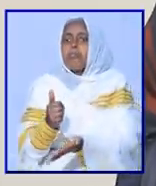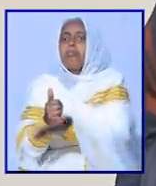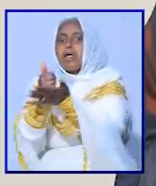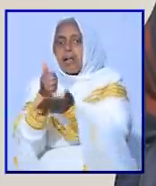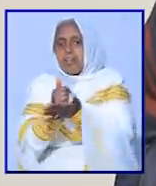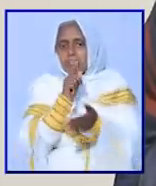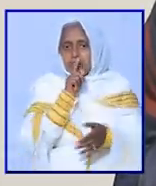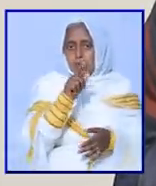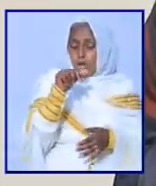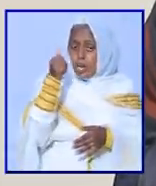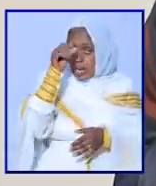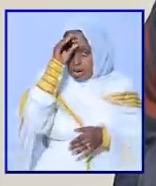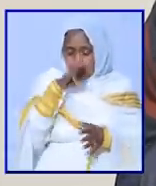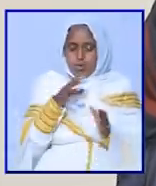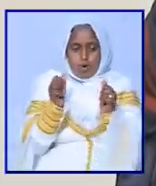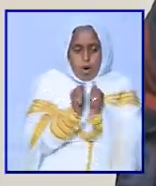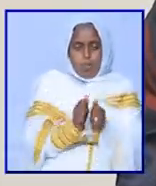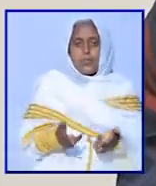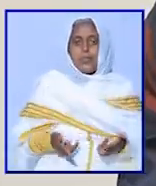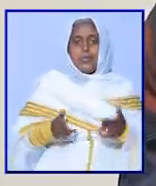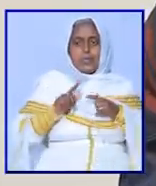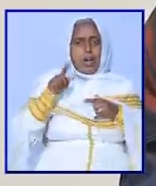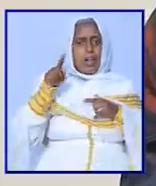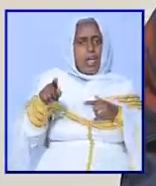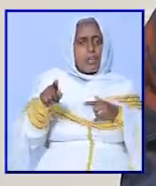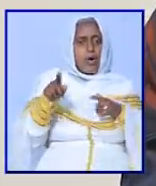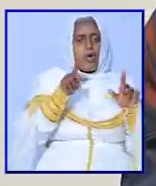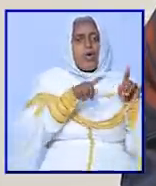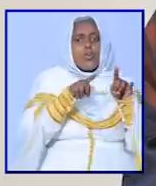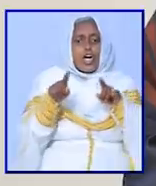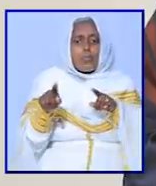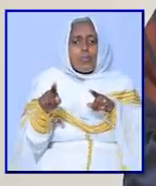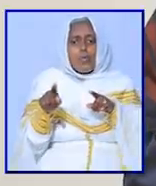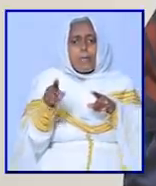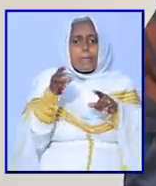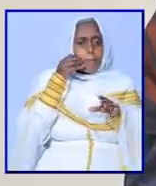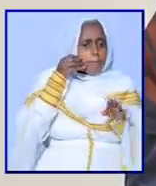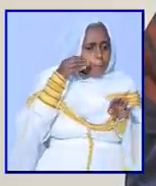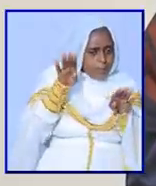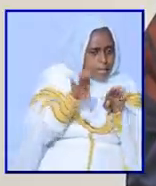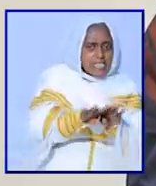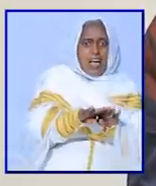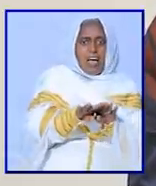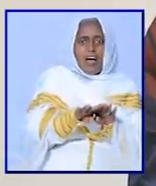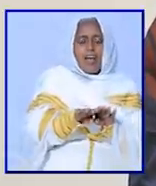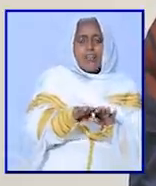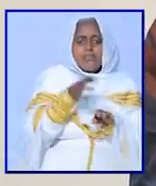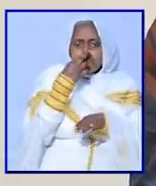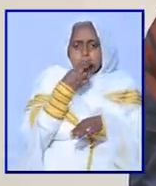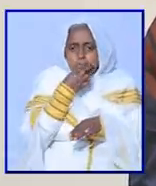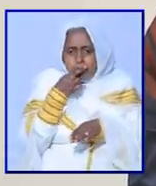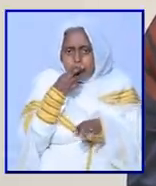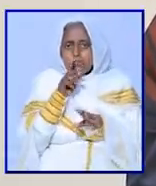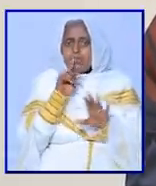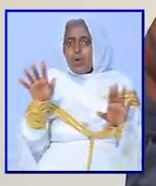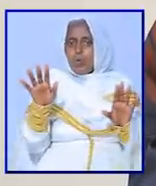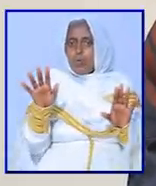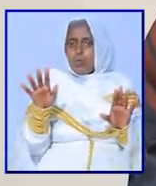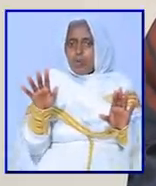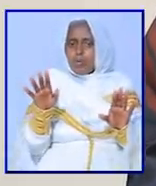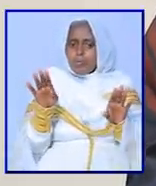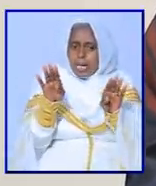ስራው እርድና ነው። ሌላም ሰው አብሮ ይኖራል። ያ ደግሞ ዝጉሃዊ ባህታዊ፣